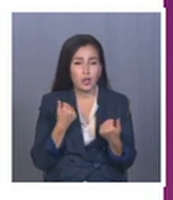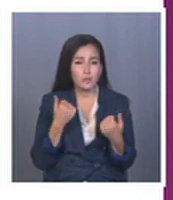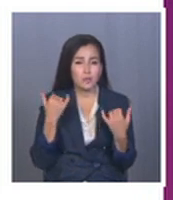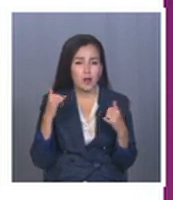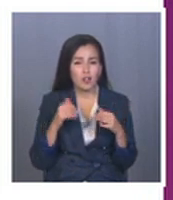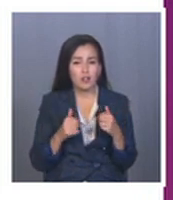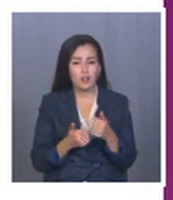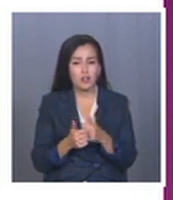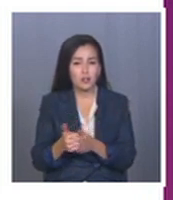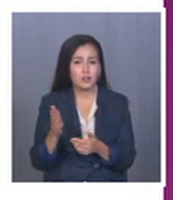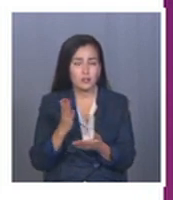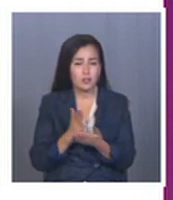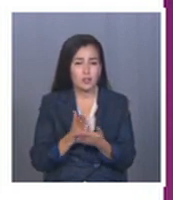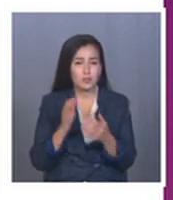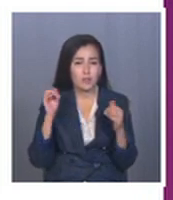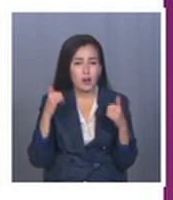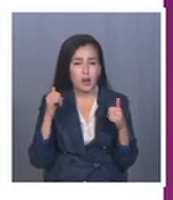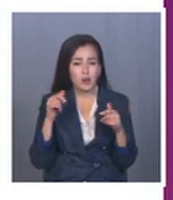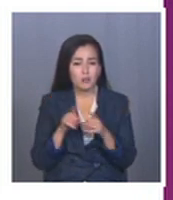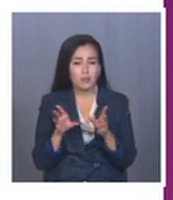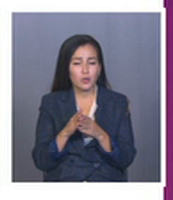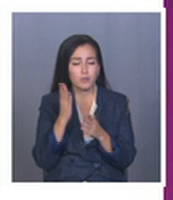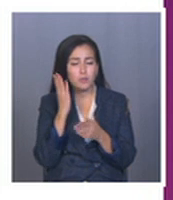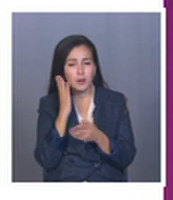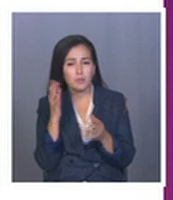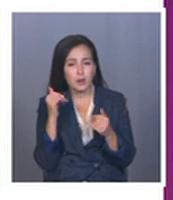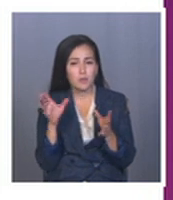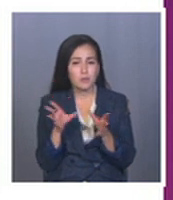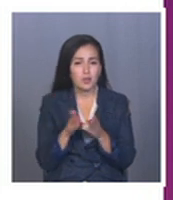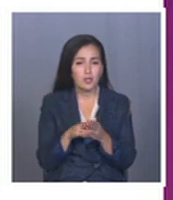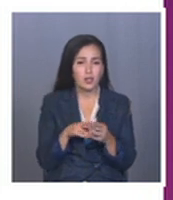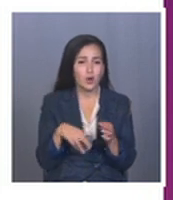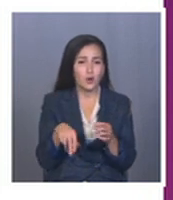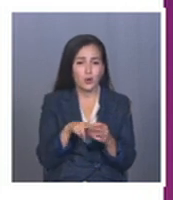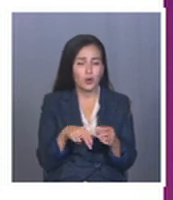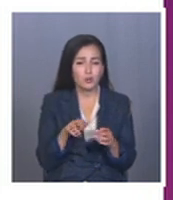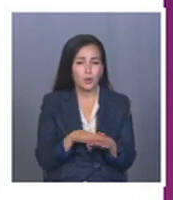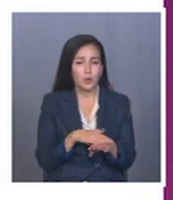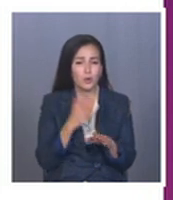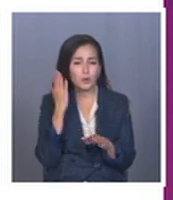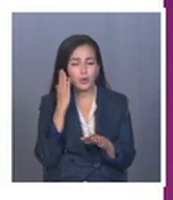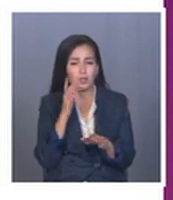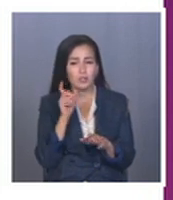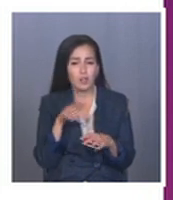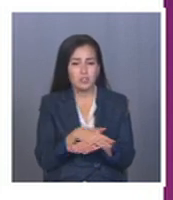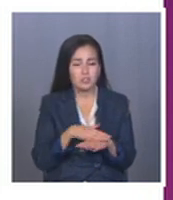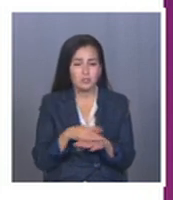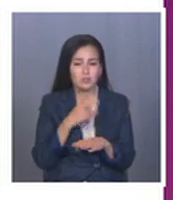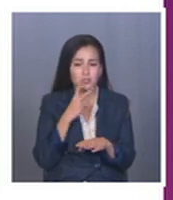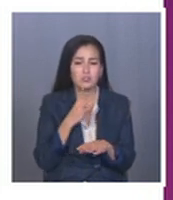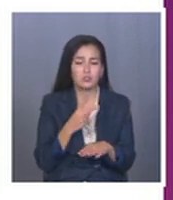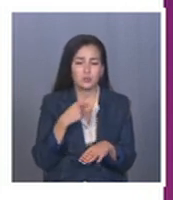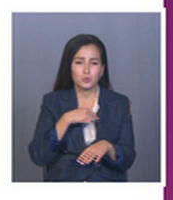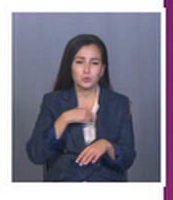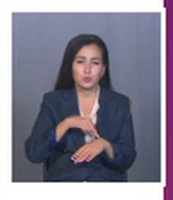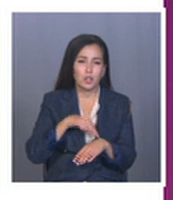ерген, мал мен бірге ұйықтап, мал мен бірге жусаған, қалың ұйқыдағы халқының қамын жеп, сауатын ашпақ